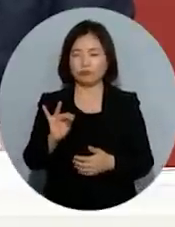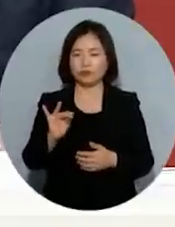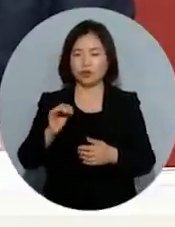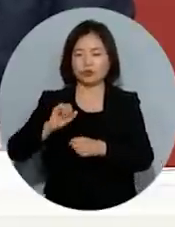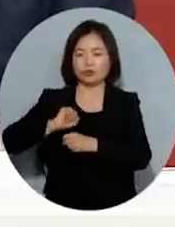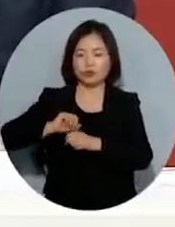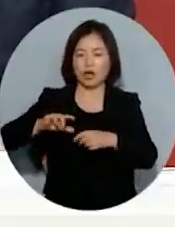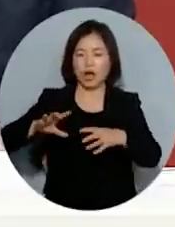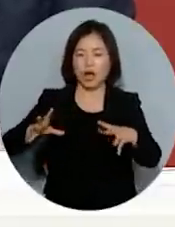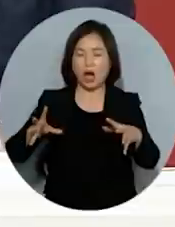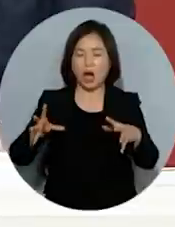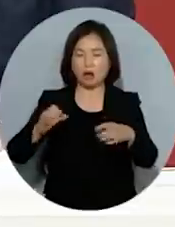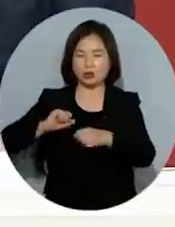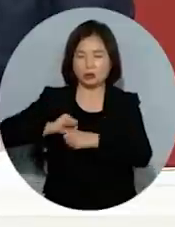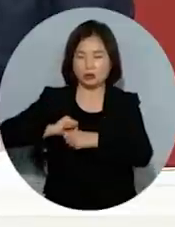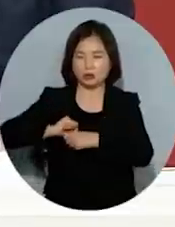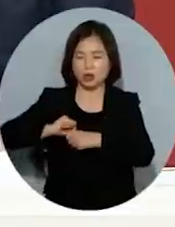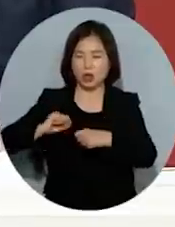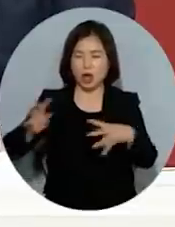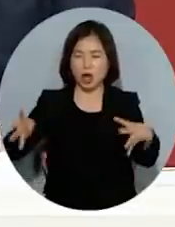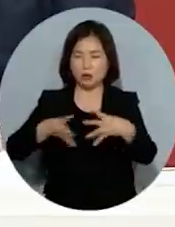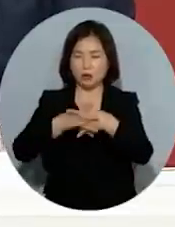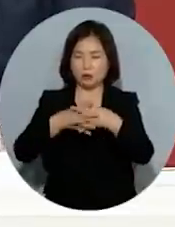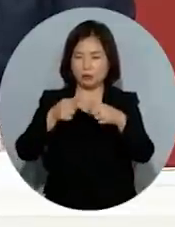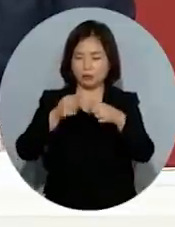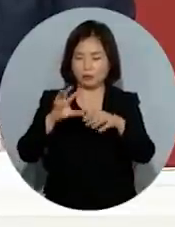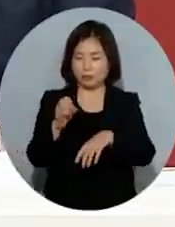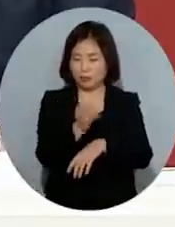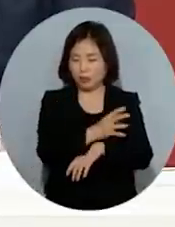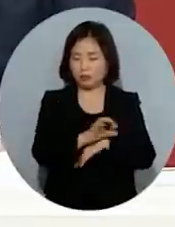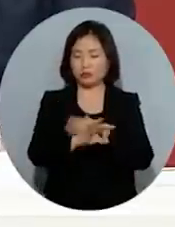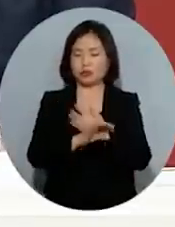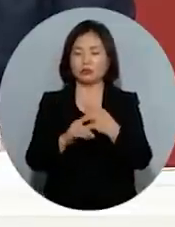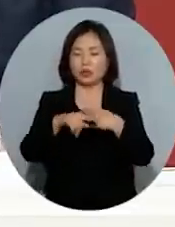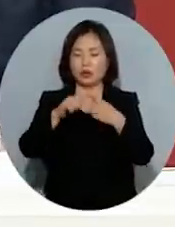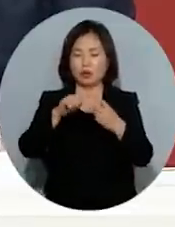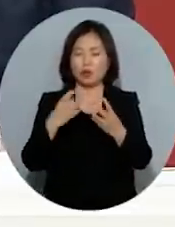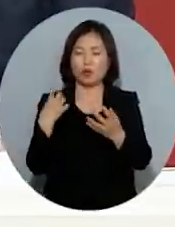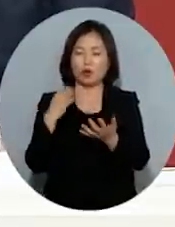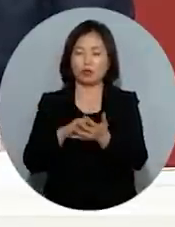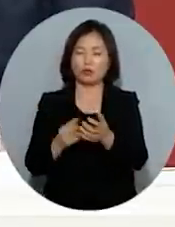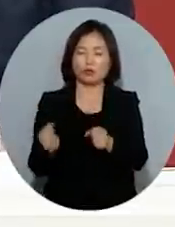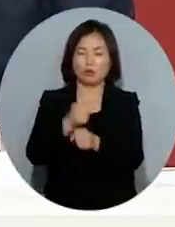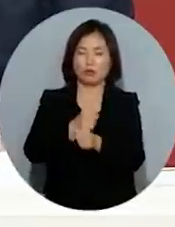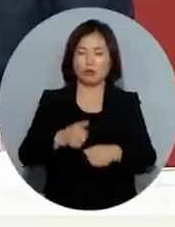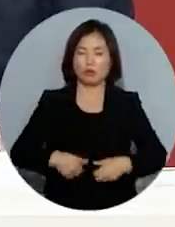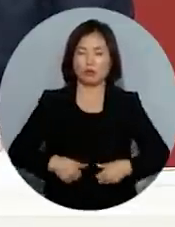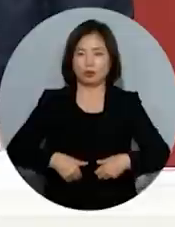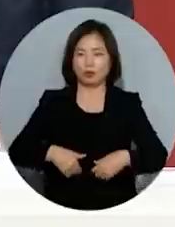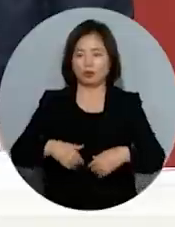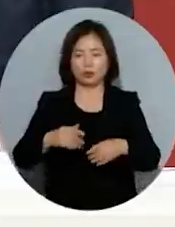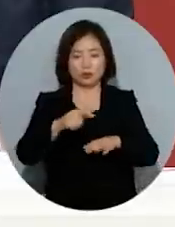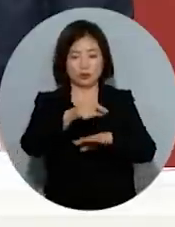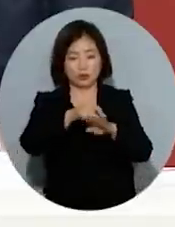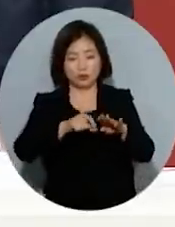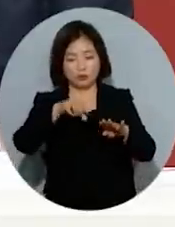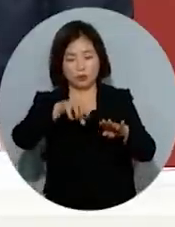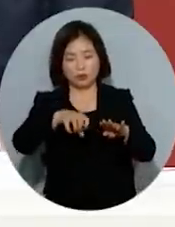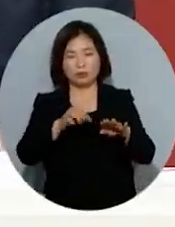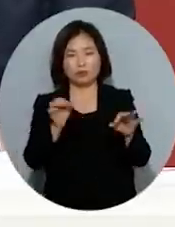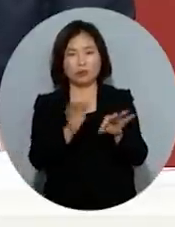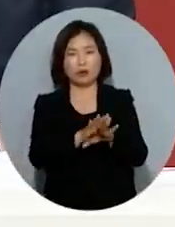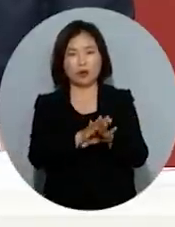군사합의가 폐기가 되면은 다 회복 조치가 다 있어야 되죠. 또 전방에서 지금